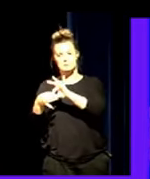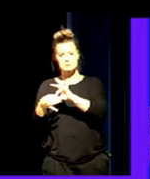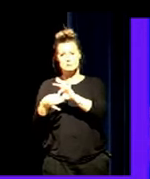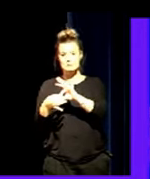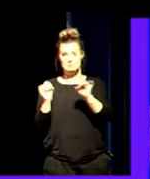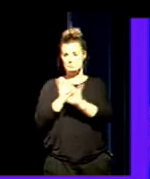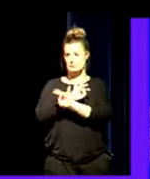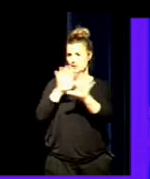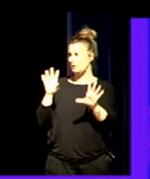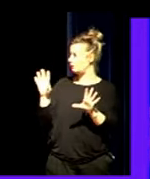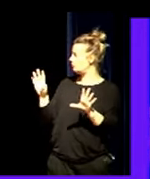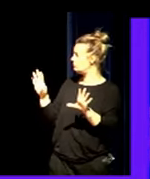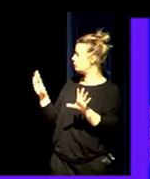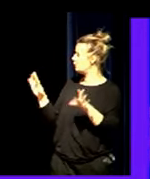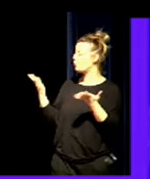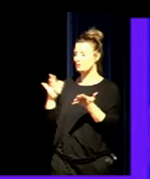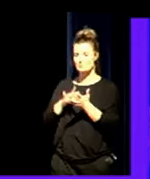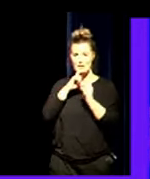Claro, zen da hori hartzuna, normalean.